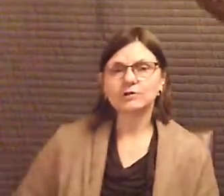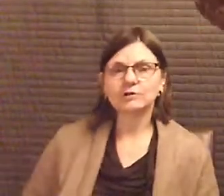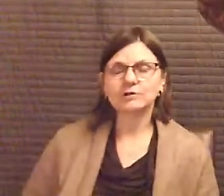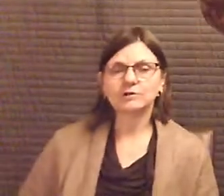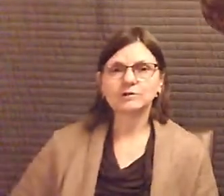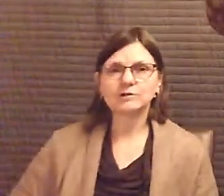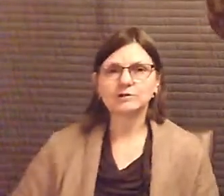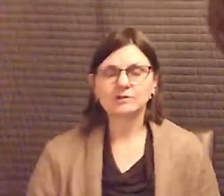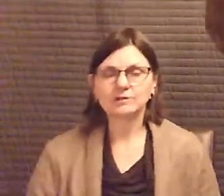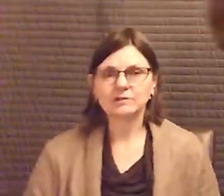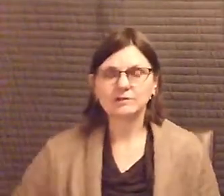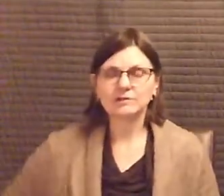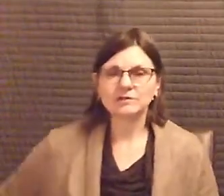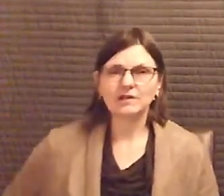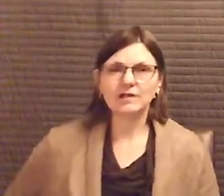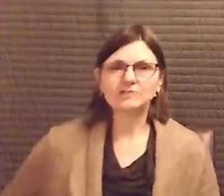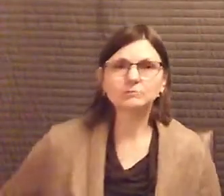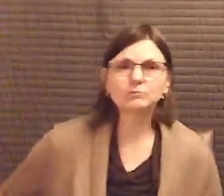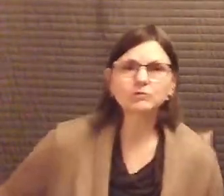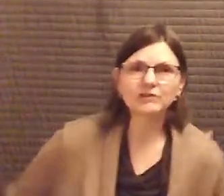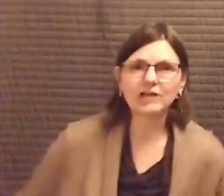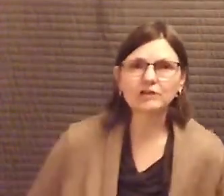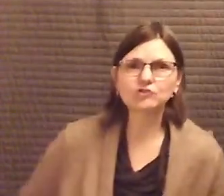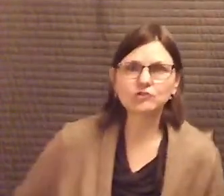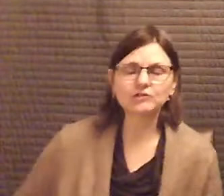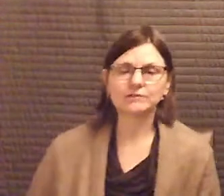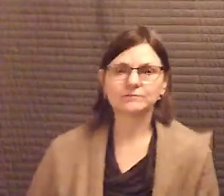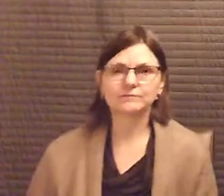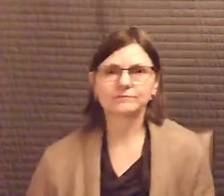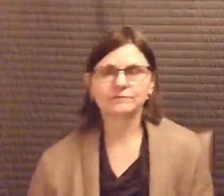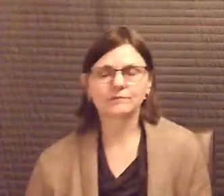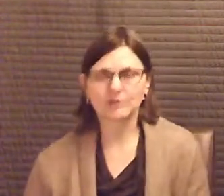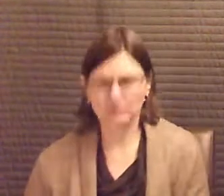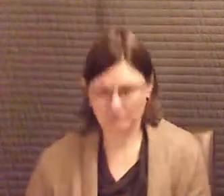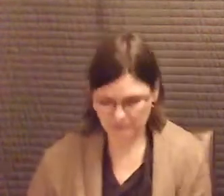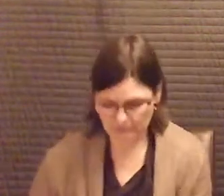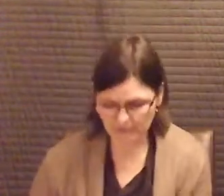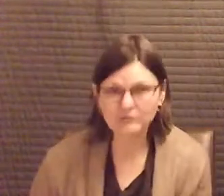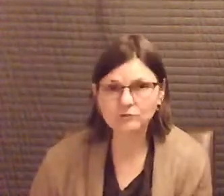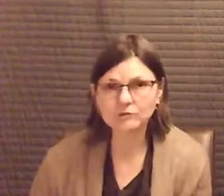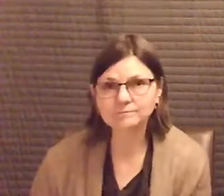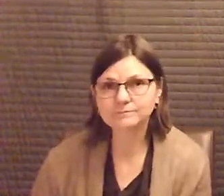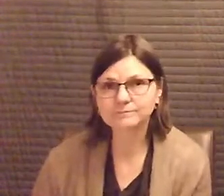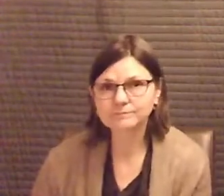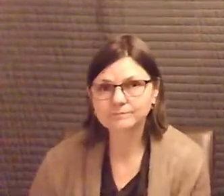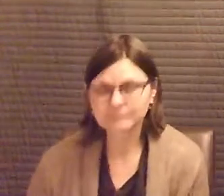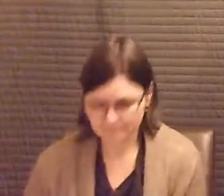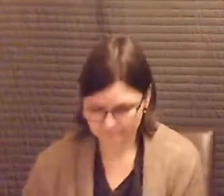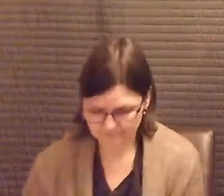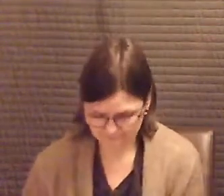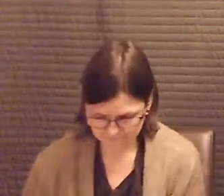wat ze doen van alle zonde blin er is echter